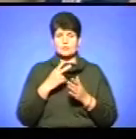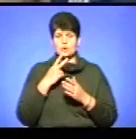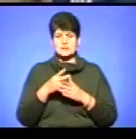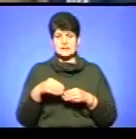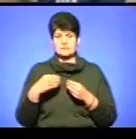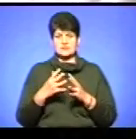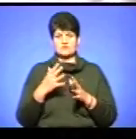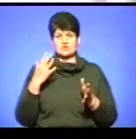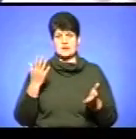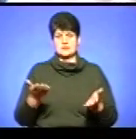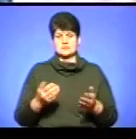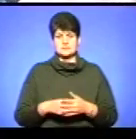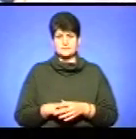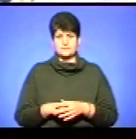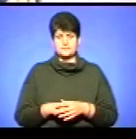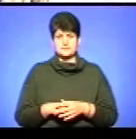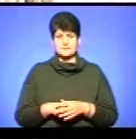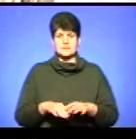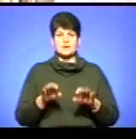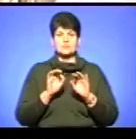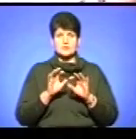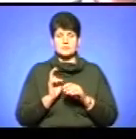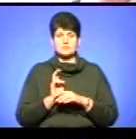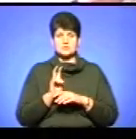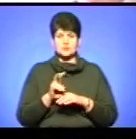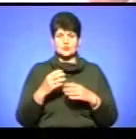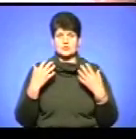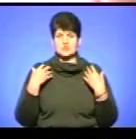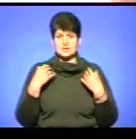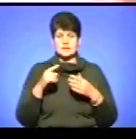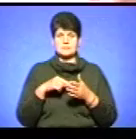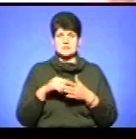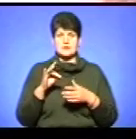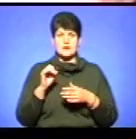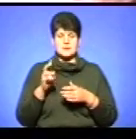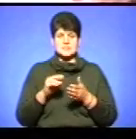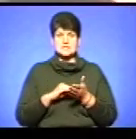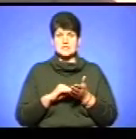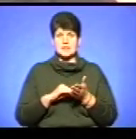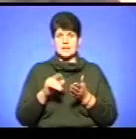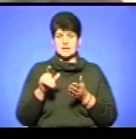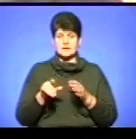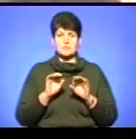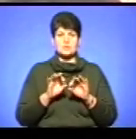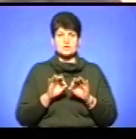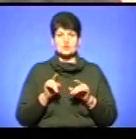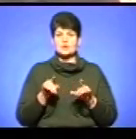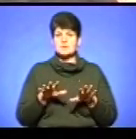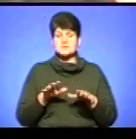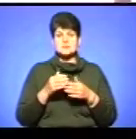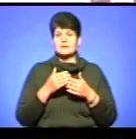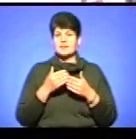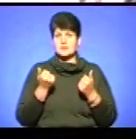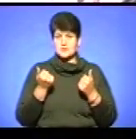давати в такій черзі? За коментарем ми пішли до начальника міського РЕМу. Секретарка у приймальні пояснила, що його на місці